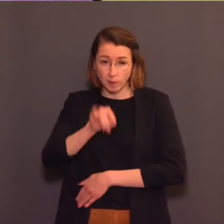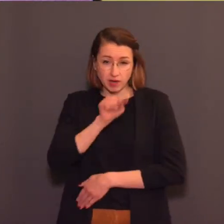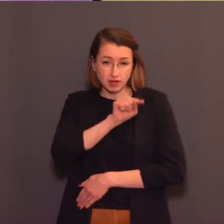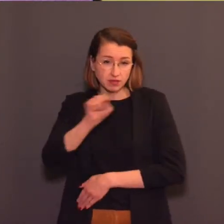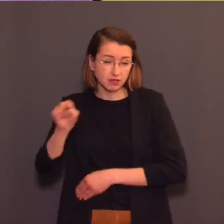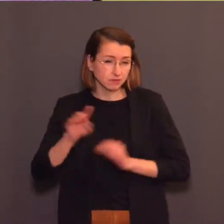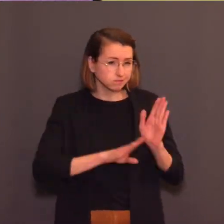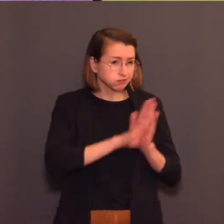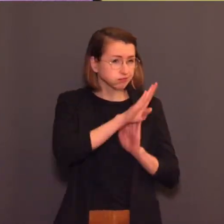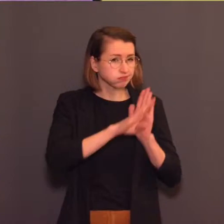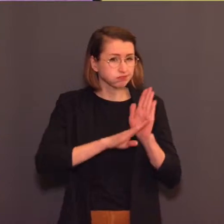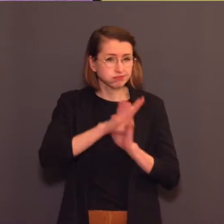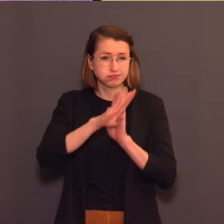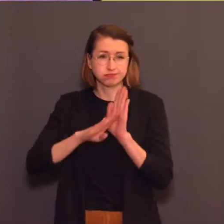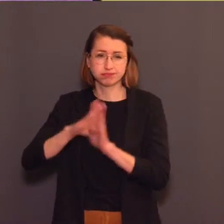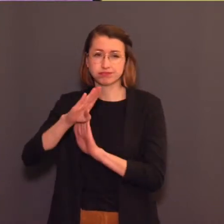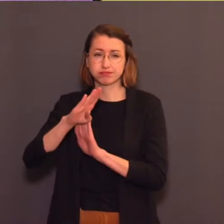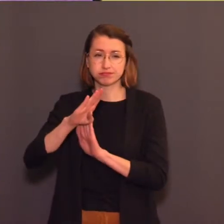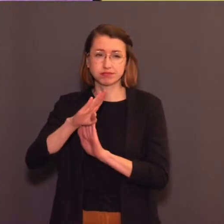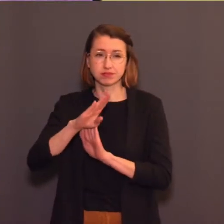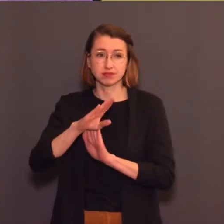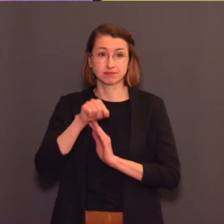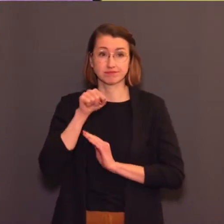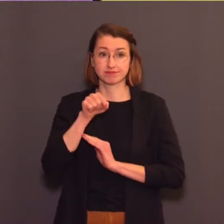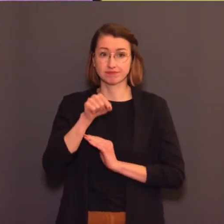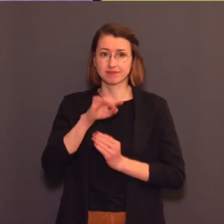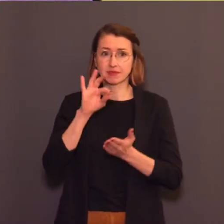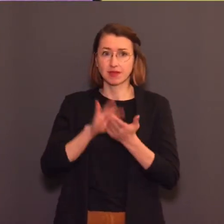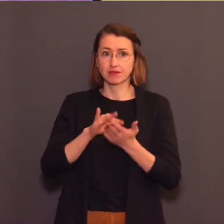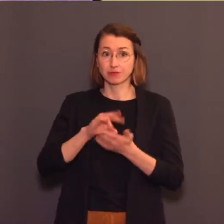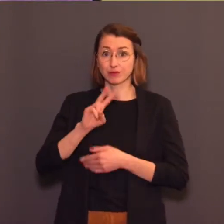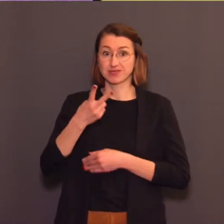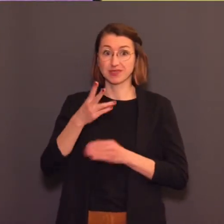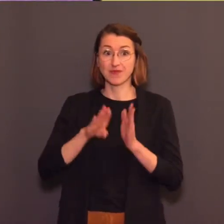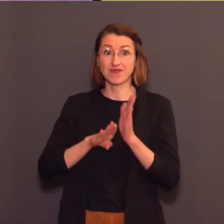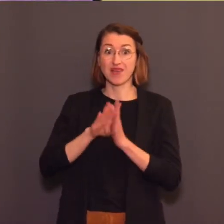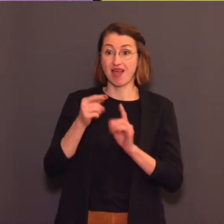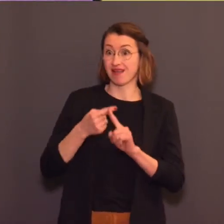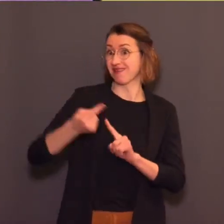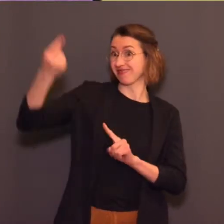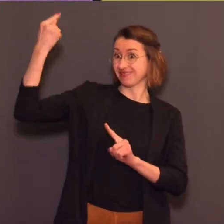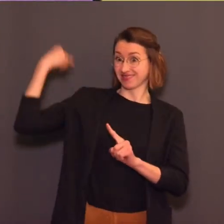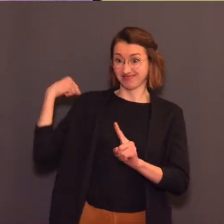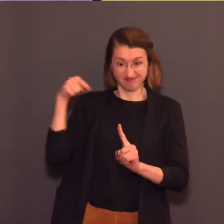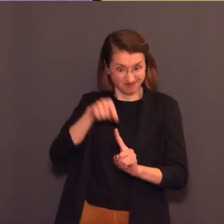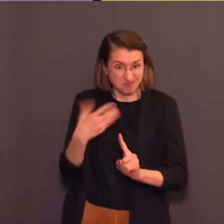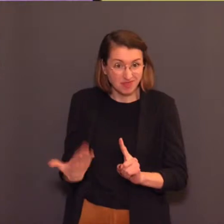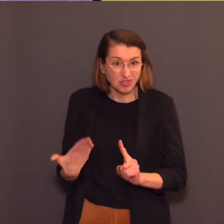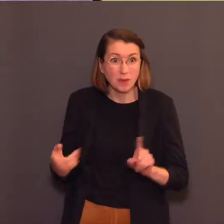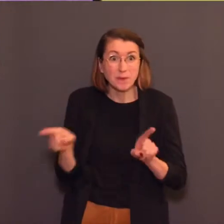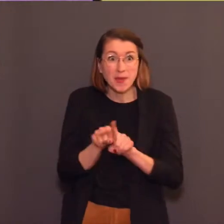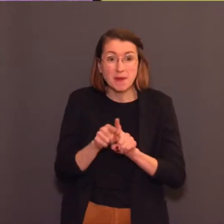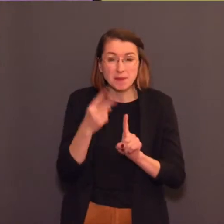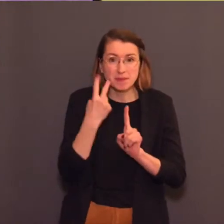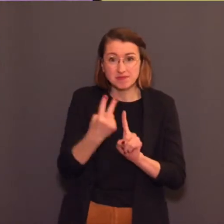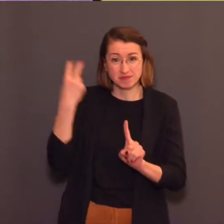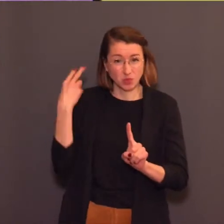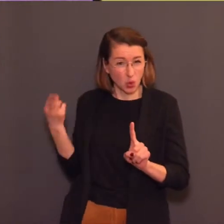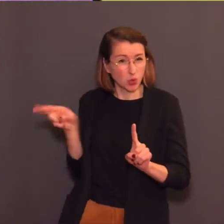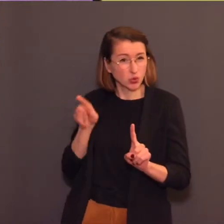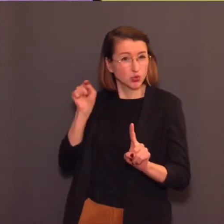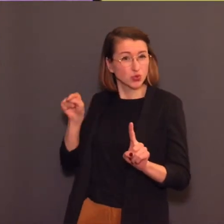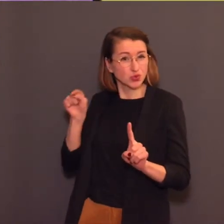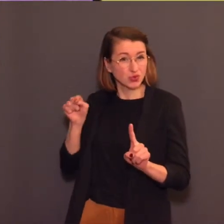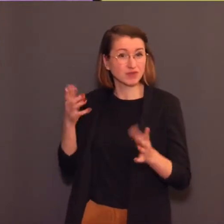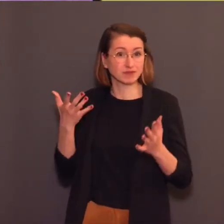que nous n'avions plus connus depuis la deuxième vague. Voici une fois de plus un moment difficile dans cette